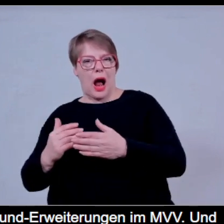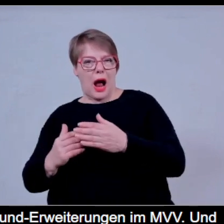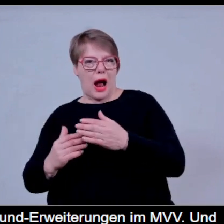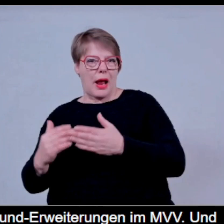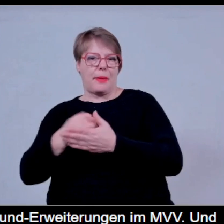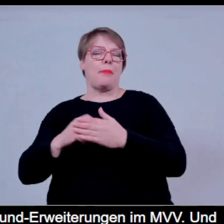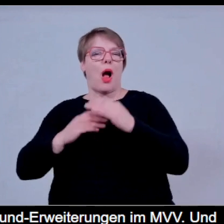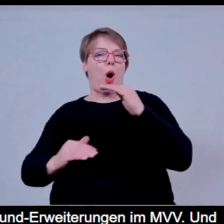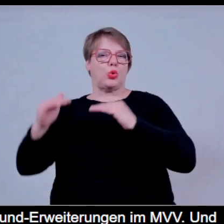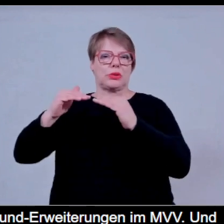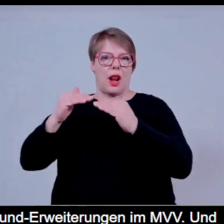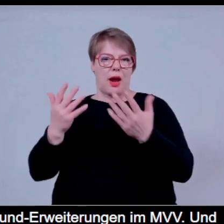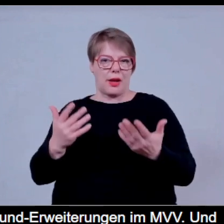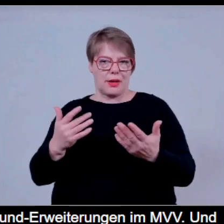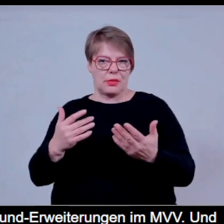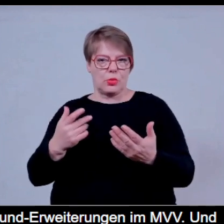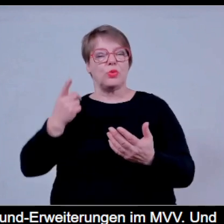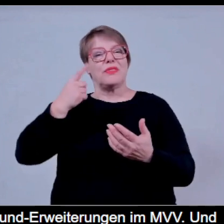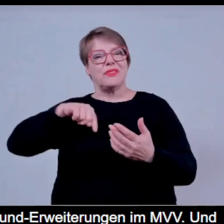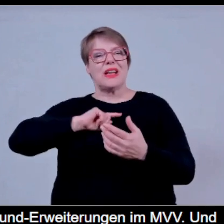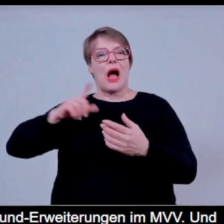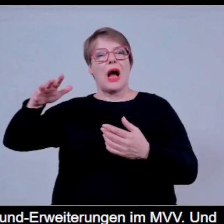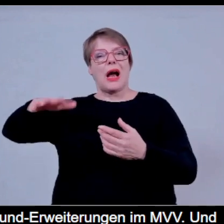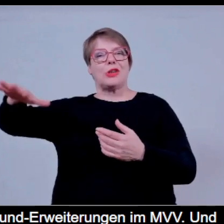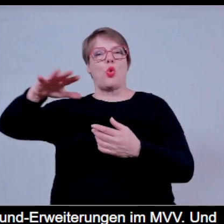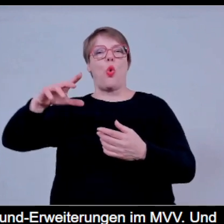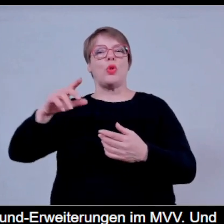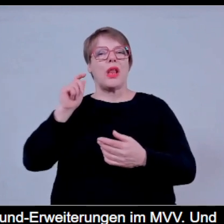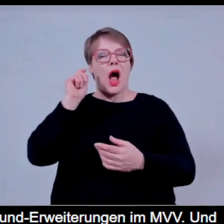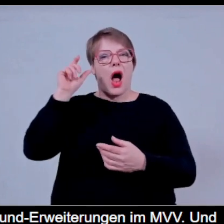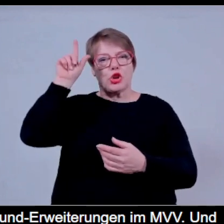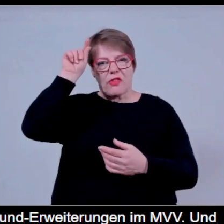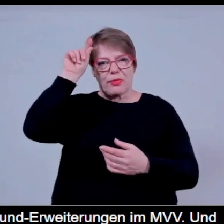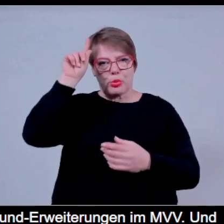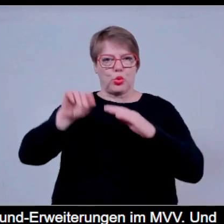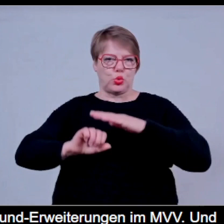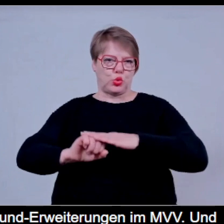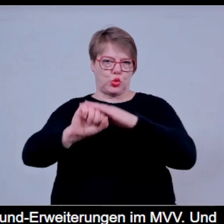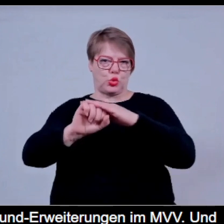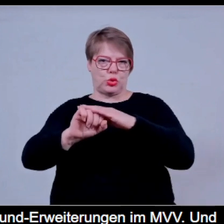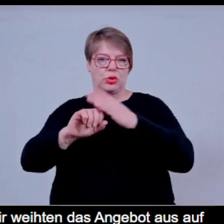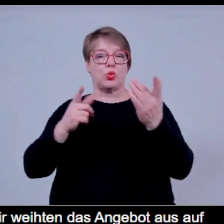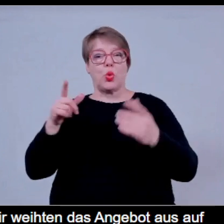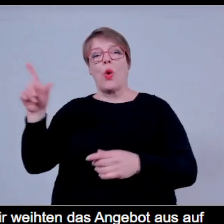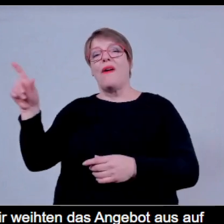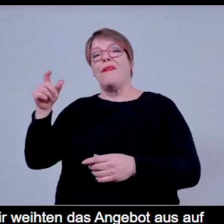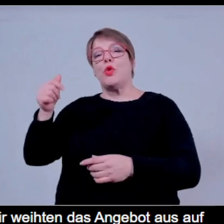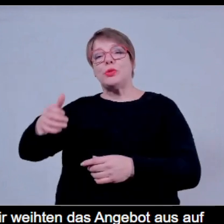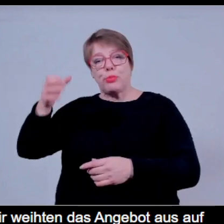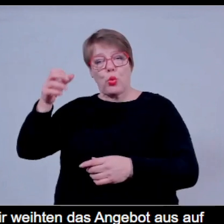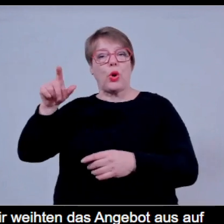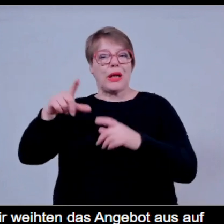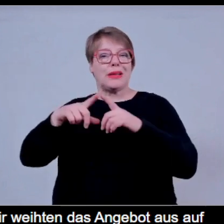Lindau, der hier im Austausch mit Baden-Württemberg ist. Also da soll das im nächsten Jahr zum Start der Schule,